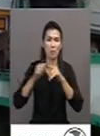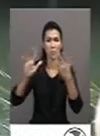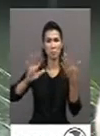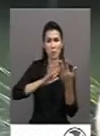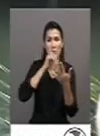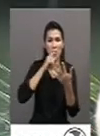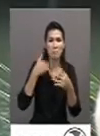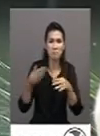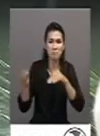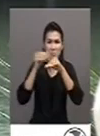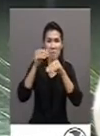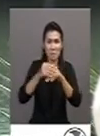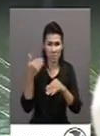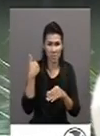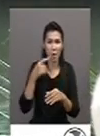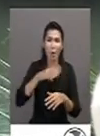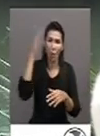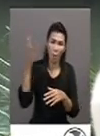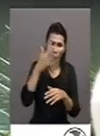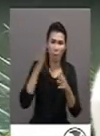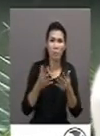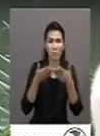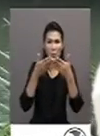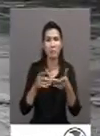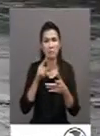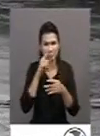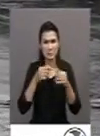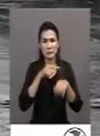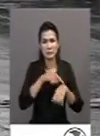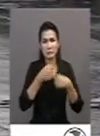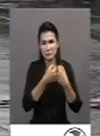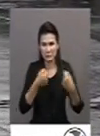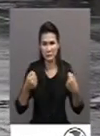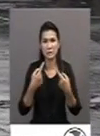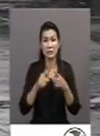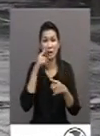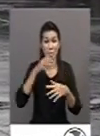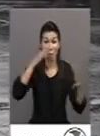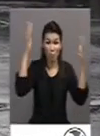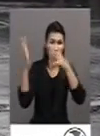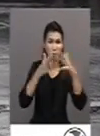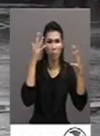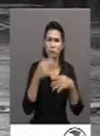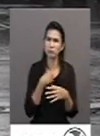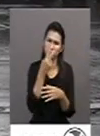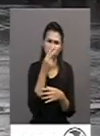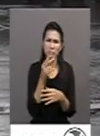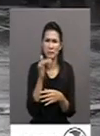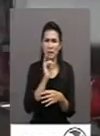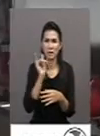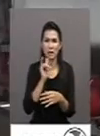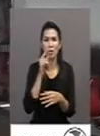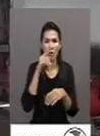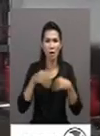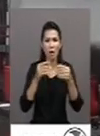ข้ามาเป็นระลอกครับคลื่นลมก็จะแรงและก็ยืดเยื้อไปอีกแต่แนวโน้มที่จะก่อให้เกิดพายุนั้นยังเห็นไม่แน่ชัดครับขอ